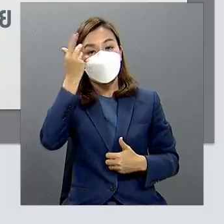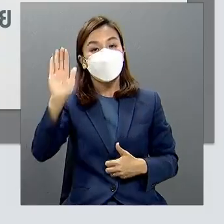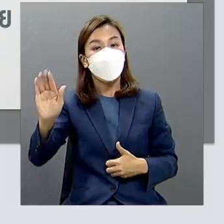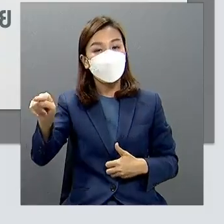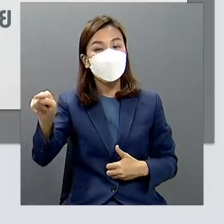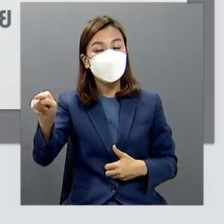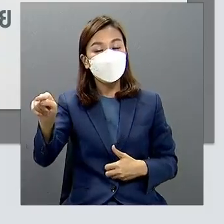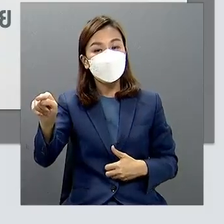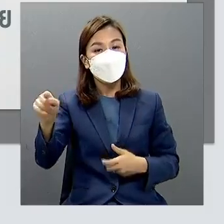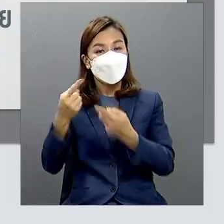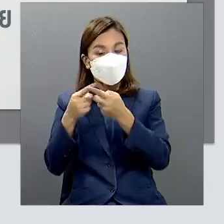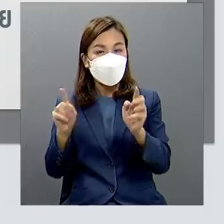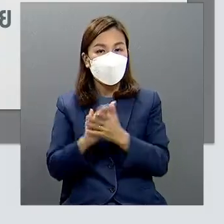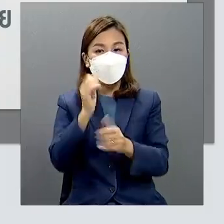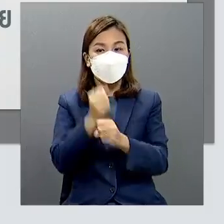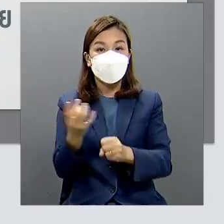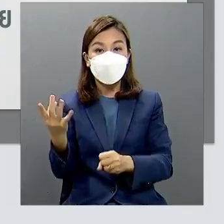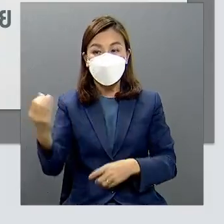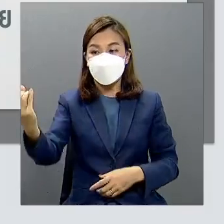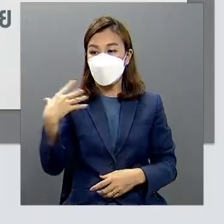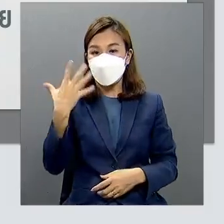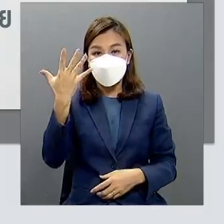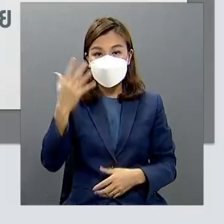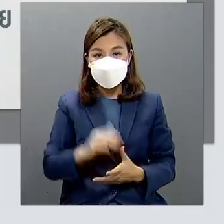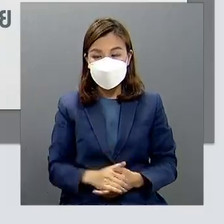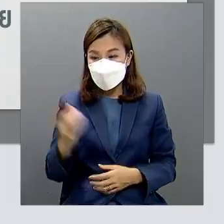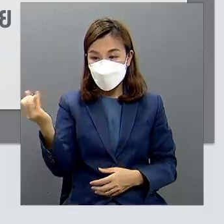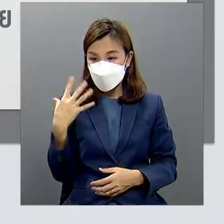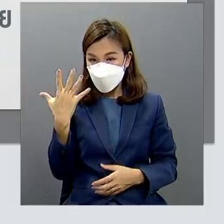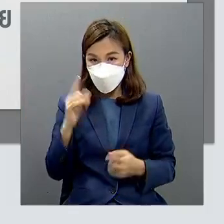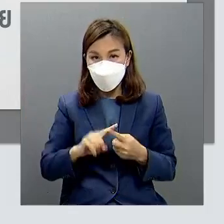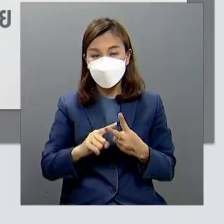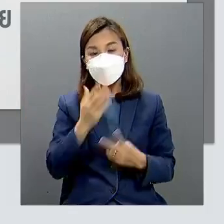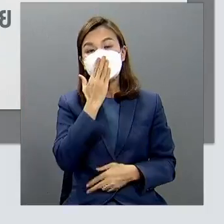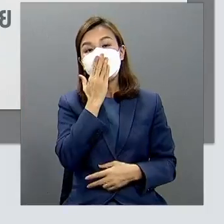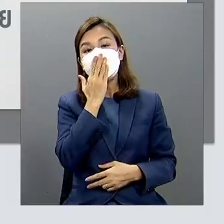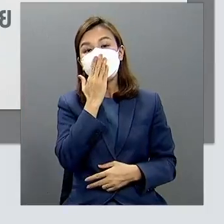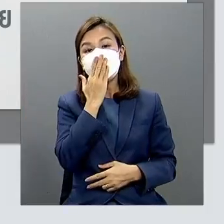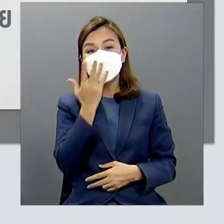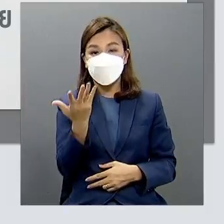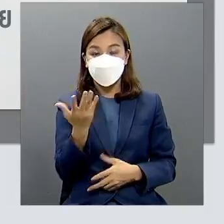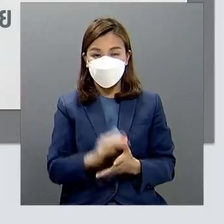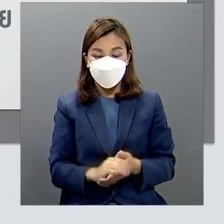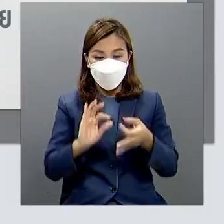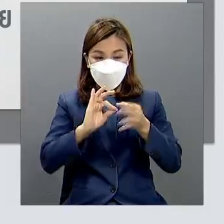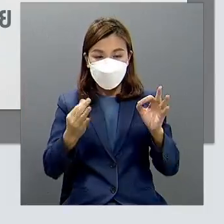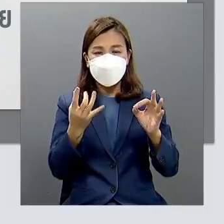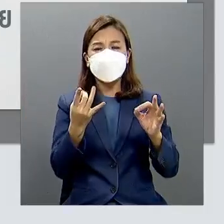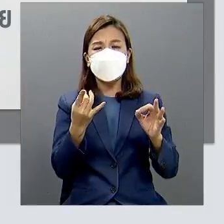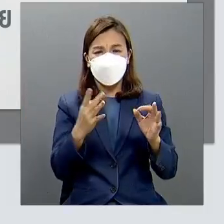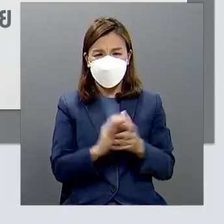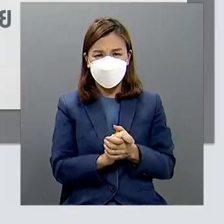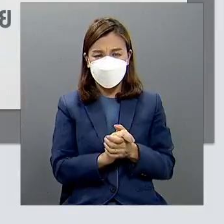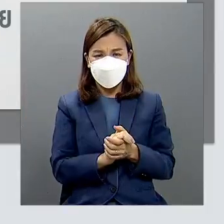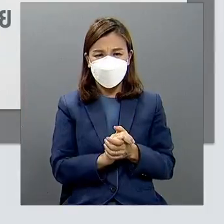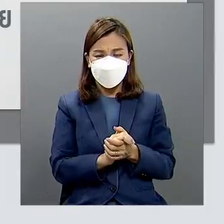ำอะไรโดยไม่บอกผมเลยแม้แต่ทีเดียวปิดบังผมมาตลอดทั้งในเรื่องของการที่จะไปทำอะไรในเรื่องของ